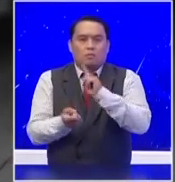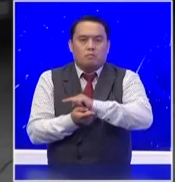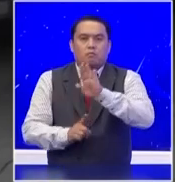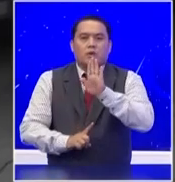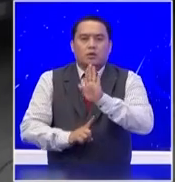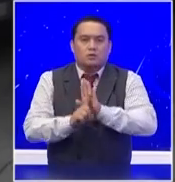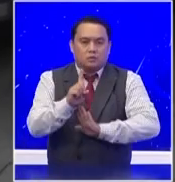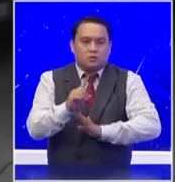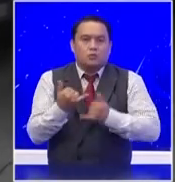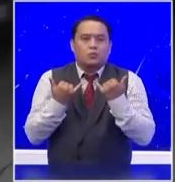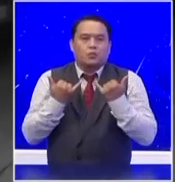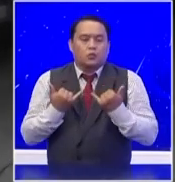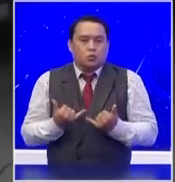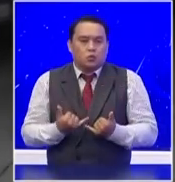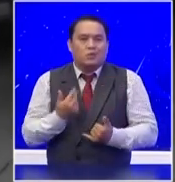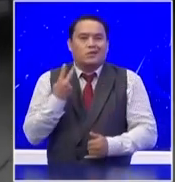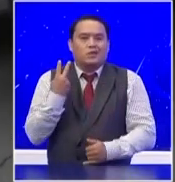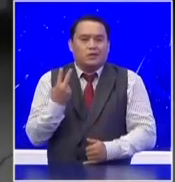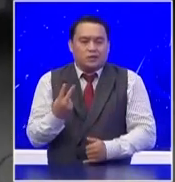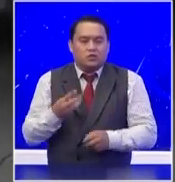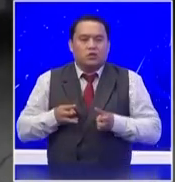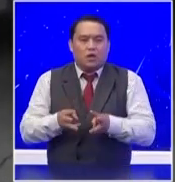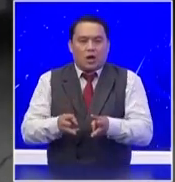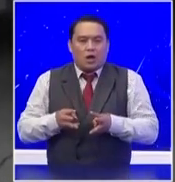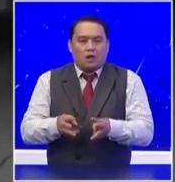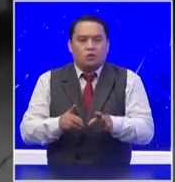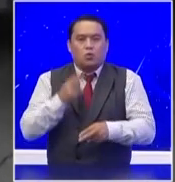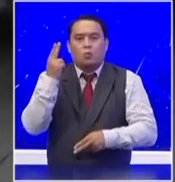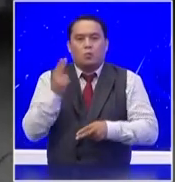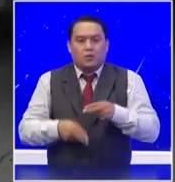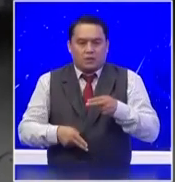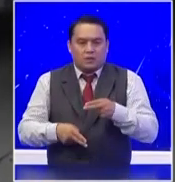күні бұйырса міне уже 2-ші котелді монтажын бітіріп жатырмыз.